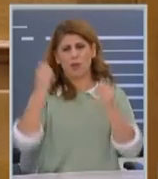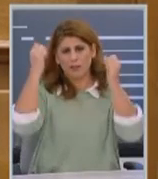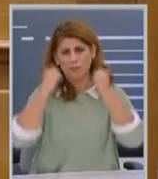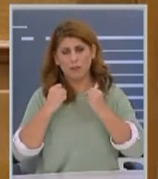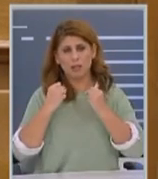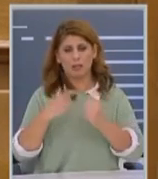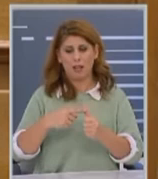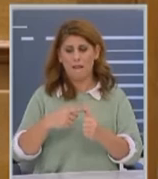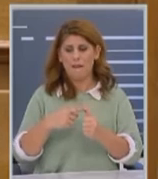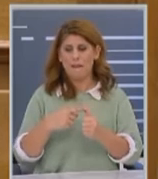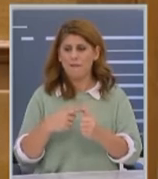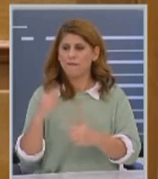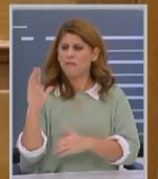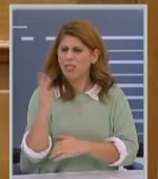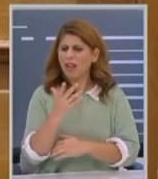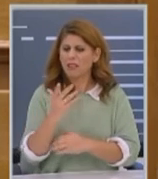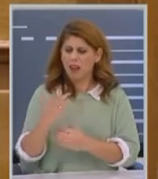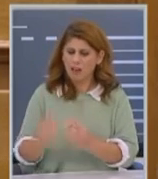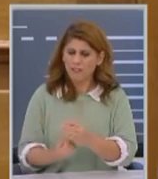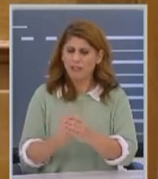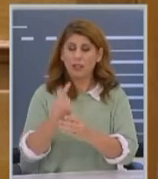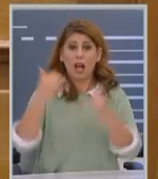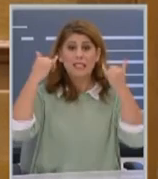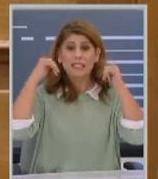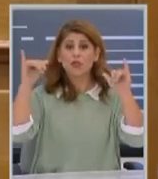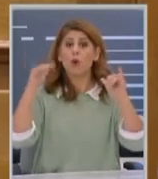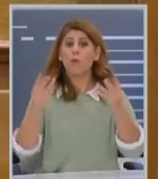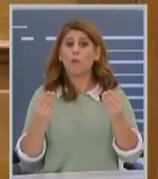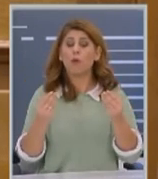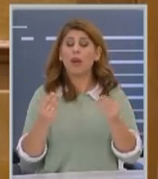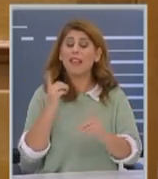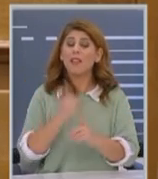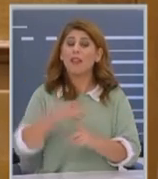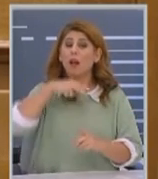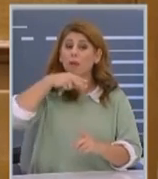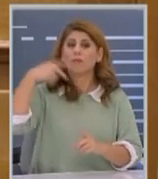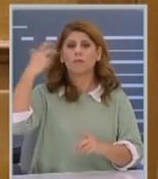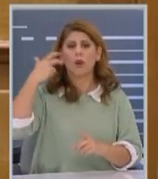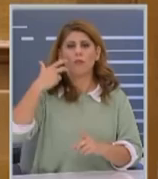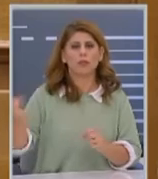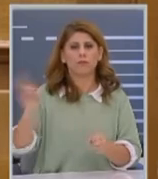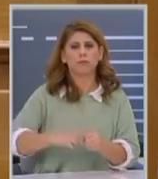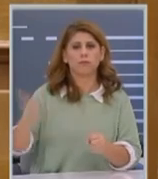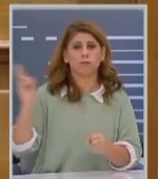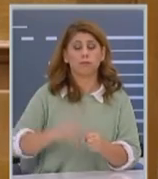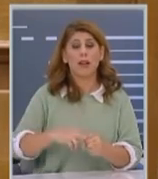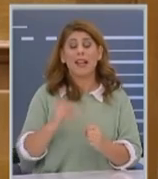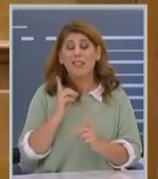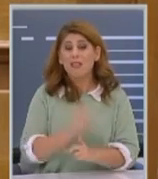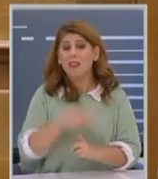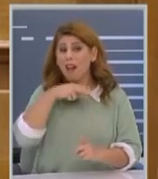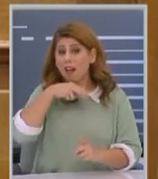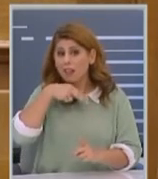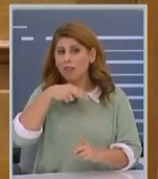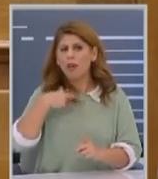τόσο στη φυτική όσο και στην ζωική παραγωγή και ιδιαίτερα στην εγωπροτοτροφία. Αναφέρομαι ιδιαίτερα τους εγωπροτοτρόφους διότι